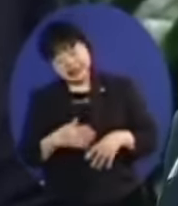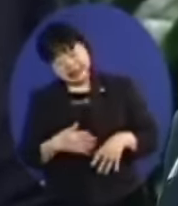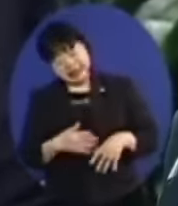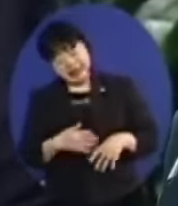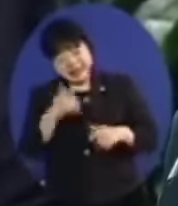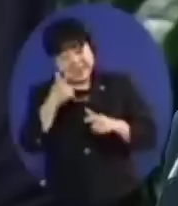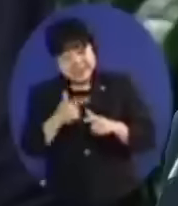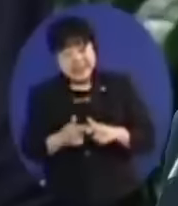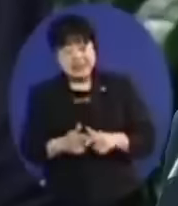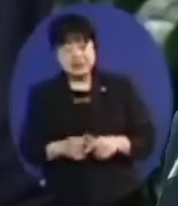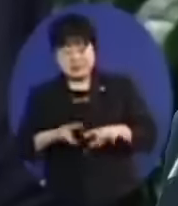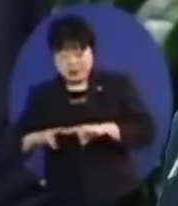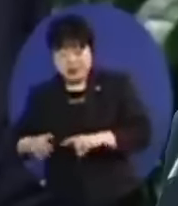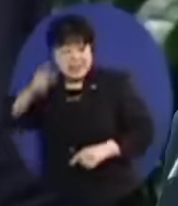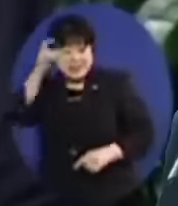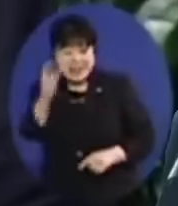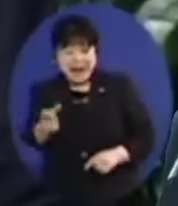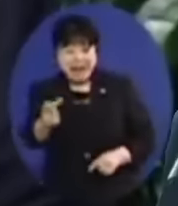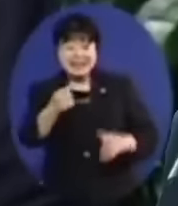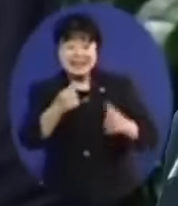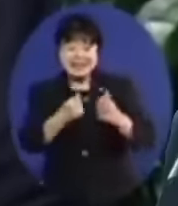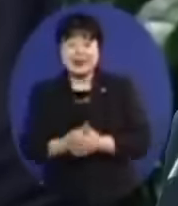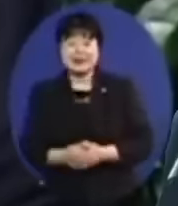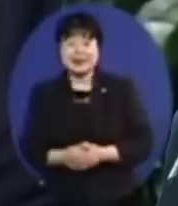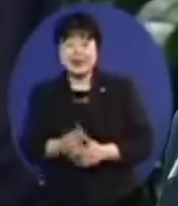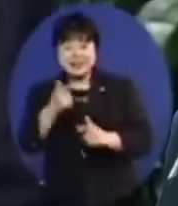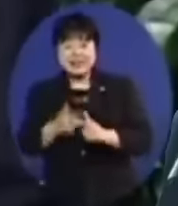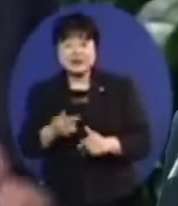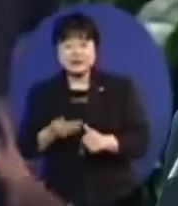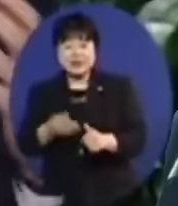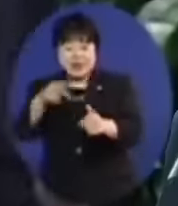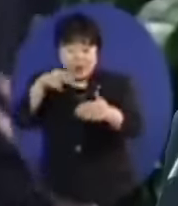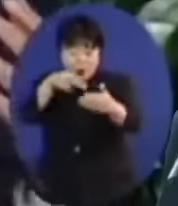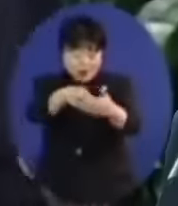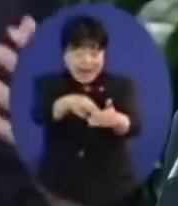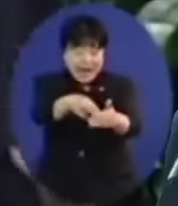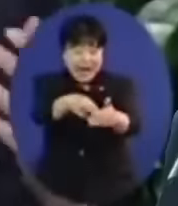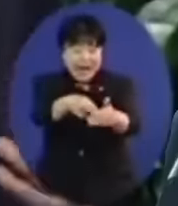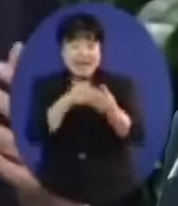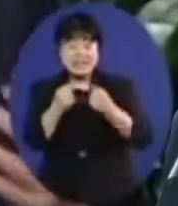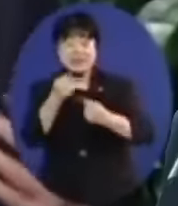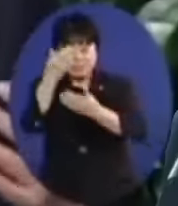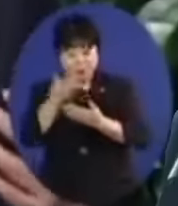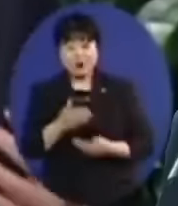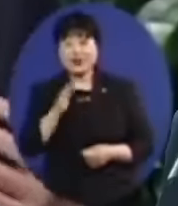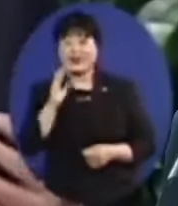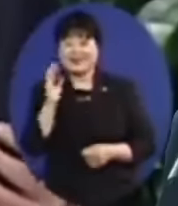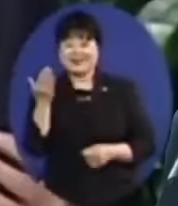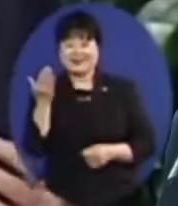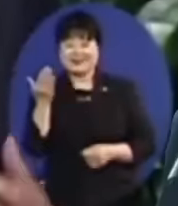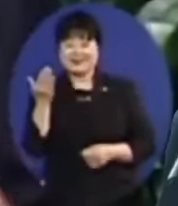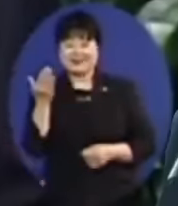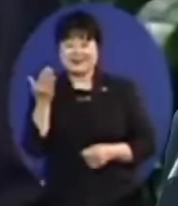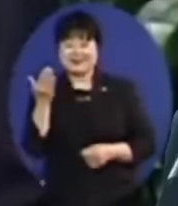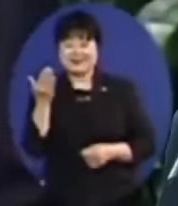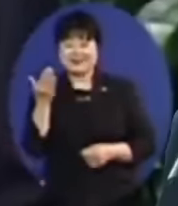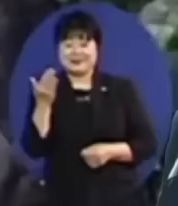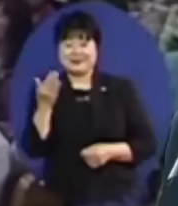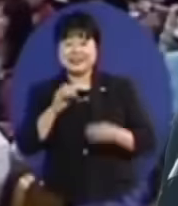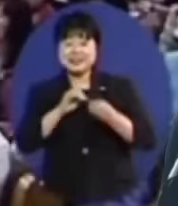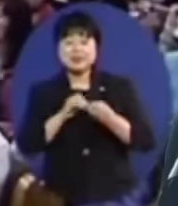예수님 같은 강한 볼티지에 스위치를 꼽아서 큰 에너지를 얻어야 되는 것입니다.